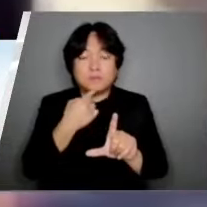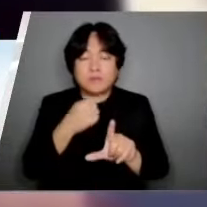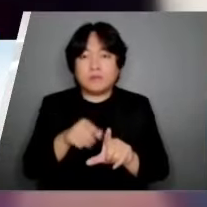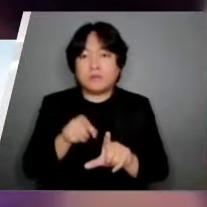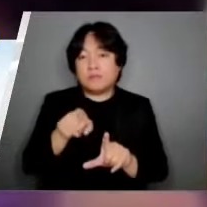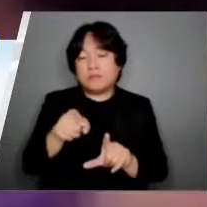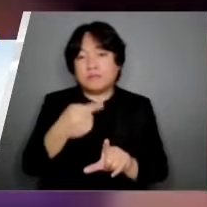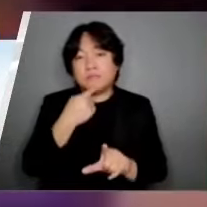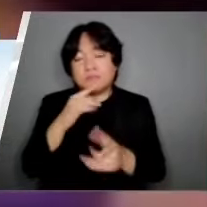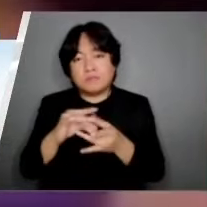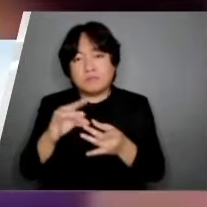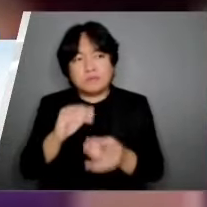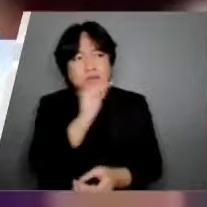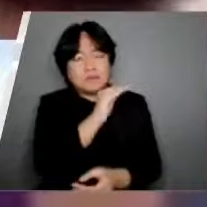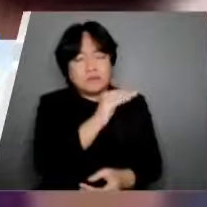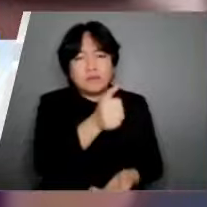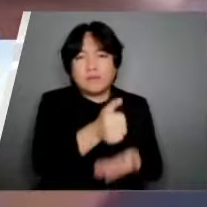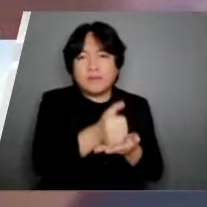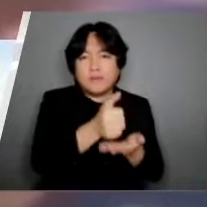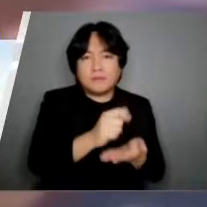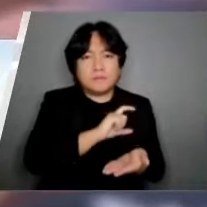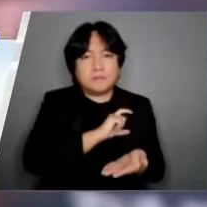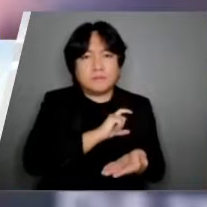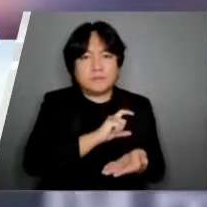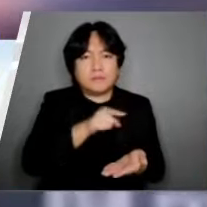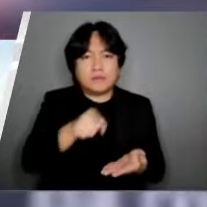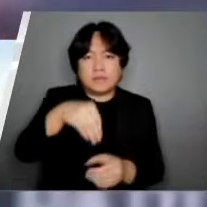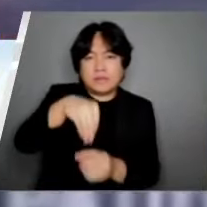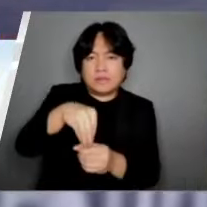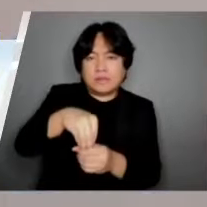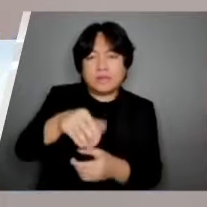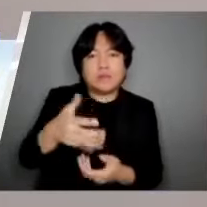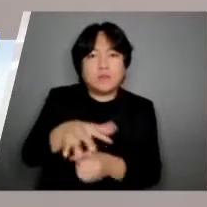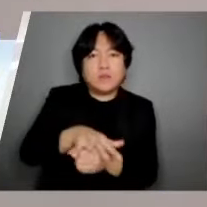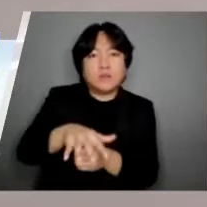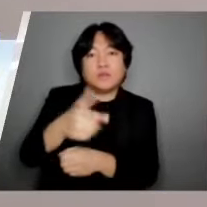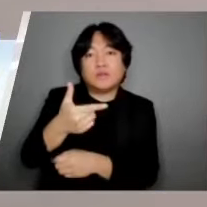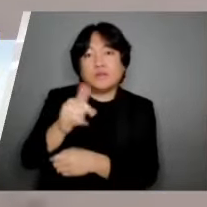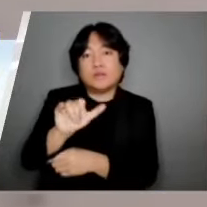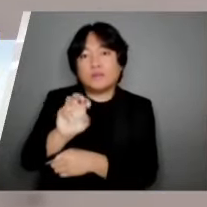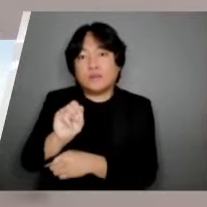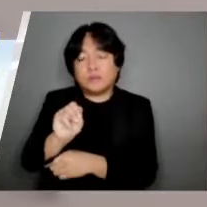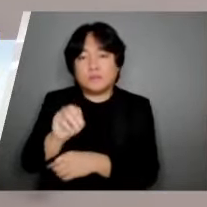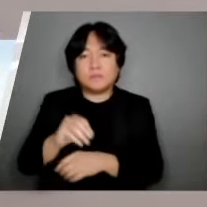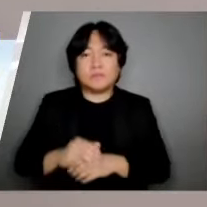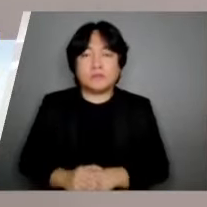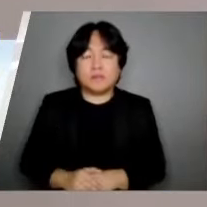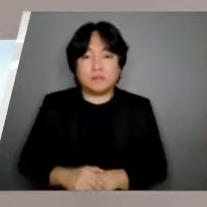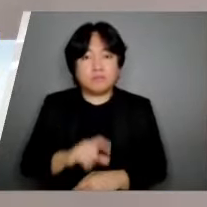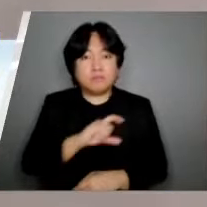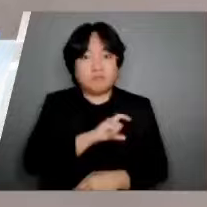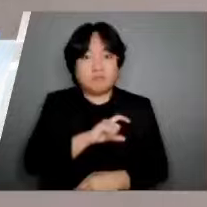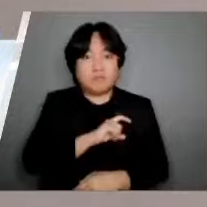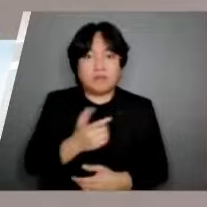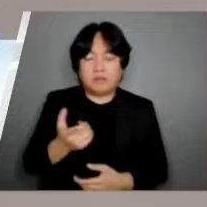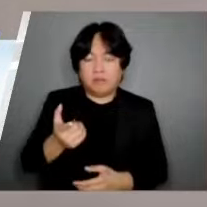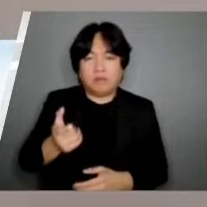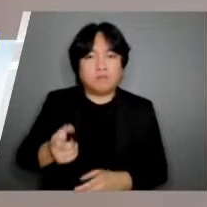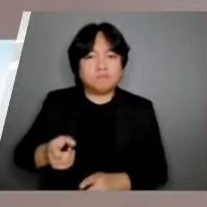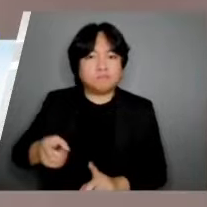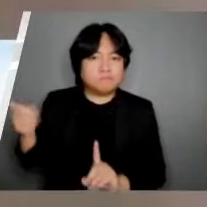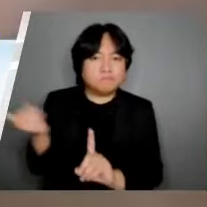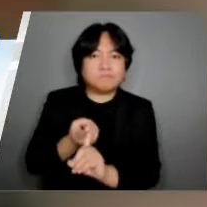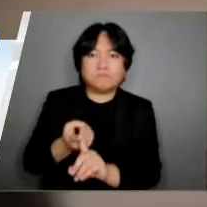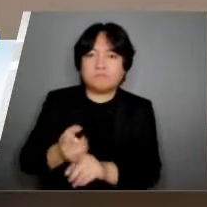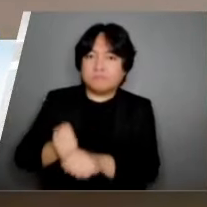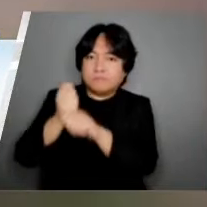magtipo ng mga kalahok sa loob ng gym. Pero na-late ang siyam, kaya raw sila pinalo ng police. Ayon sa polisya, apat sa